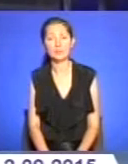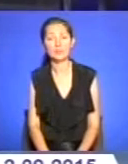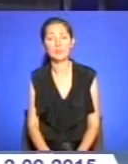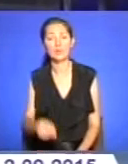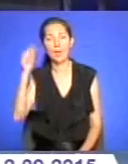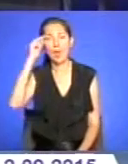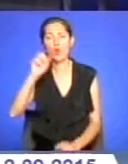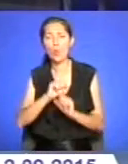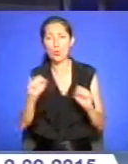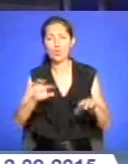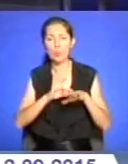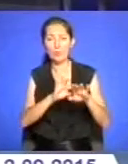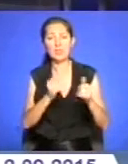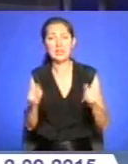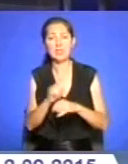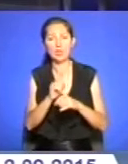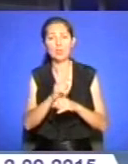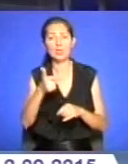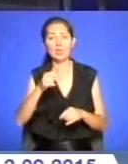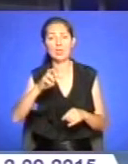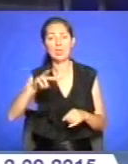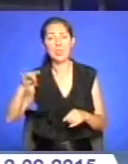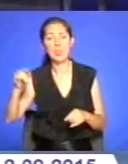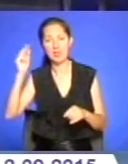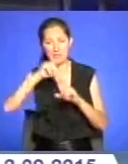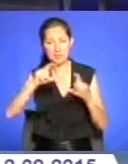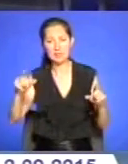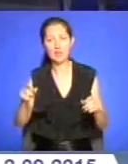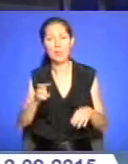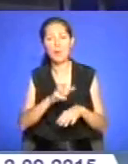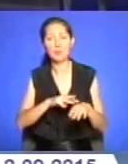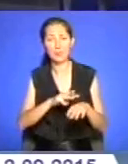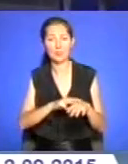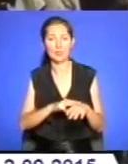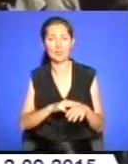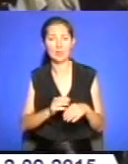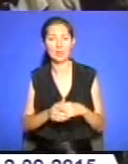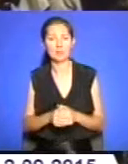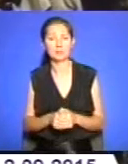Урок мужності провели для тернопільських гімназистів правоохоронці. Подробиці у відеоматеріалі.